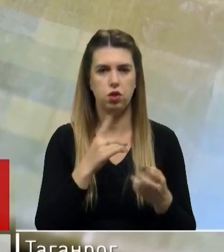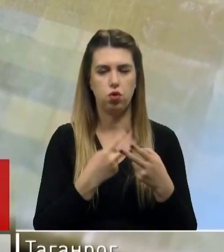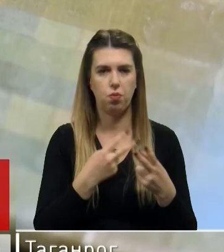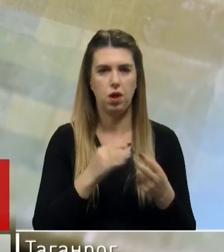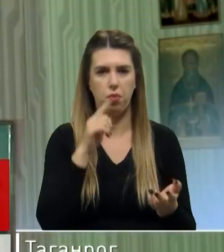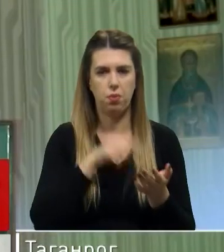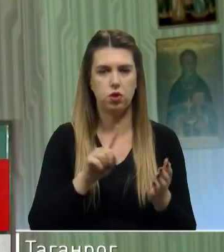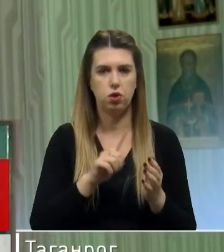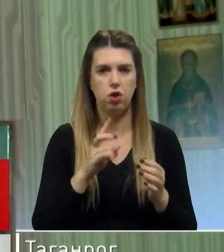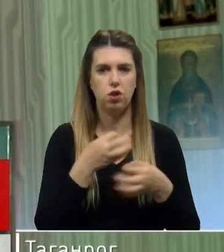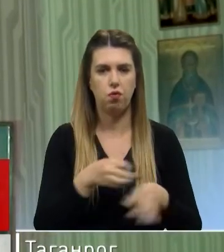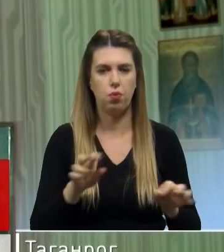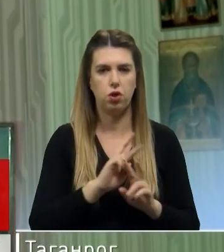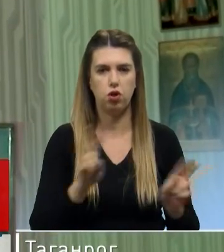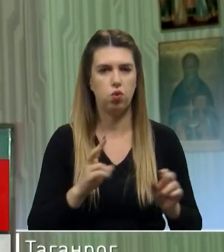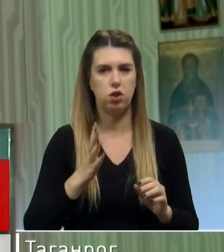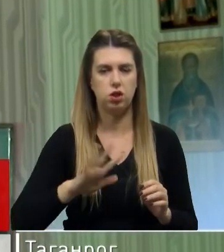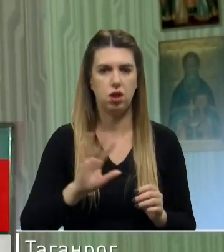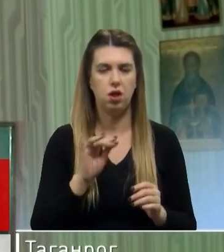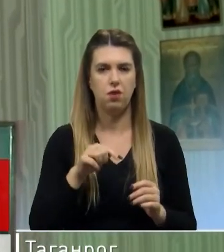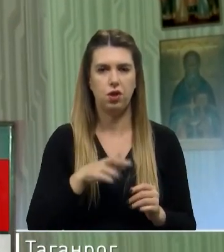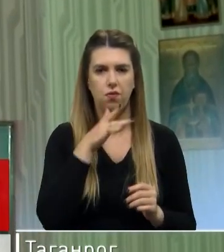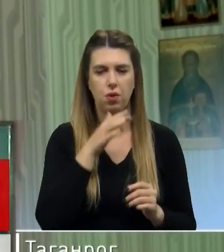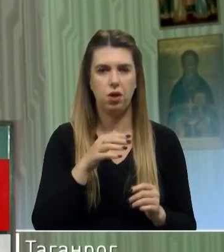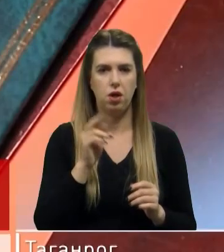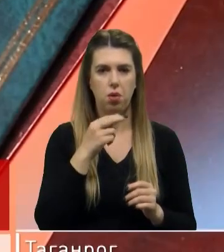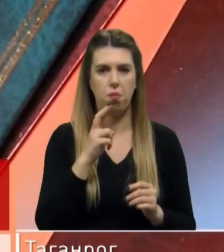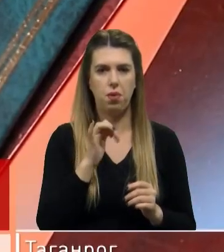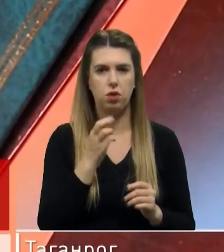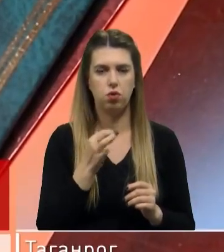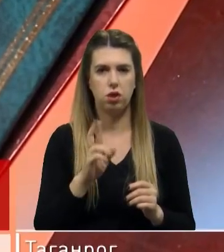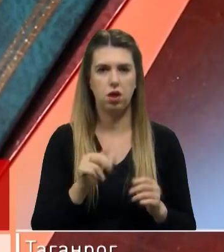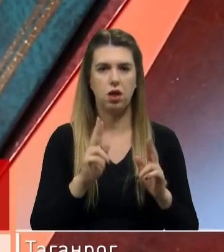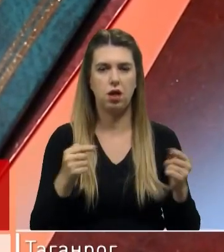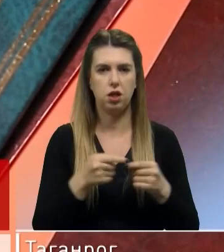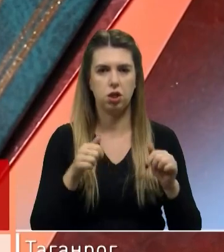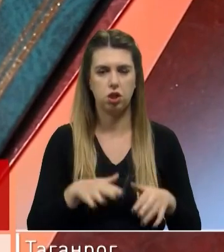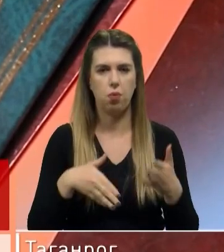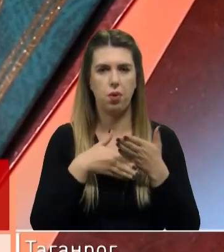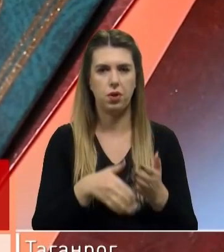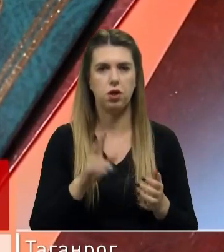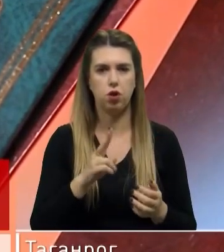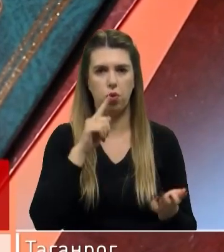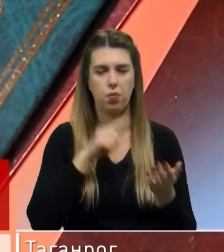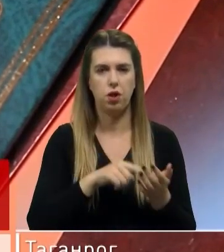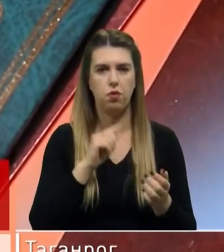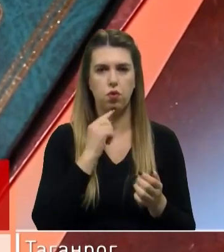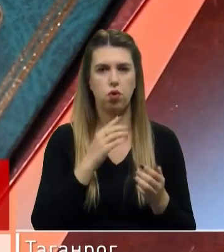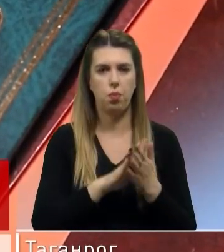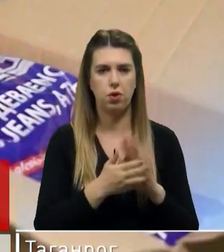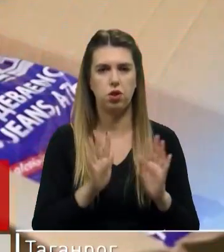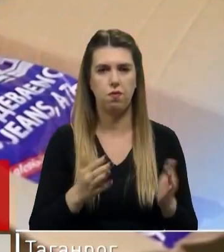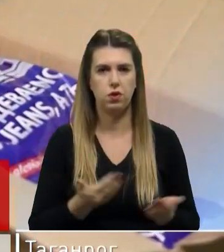и оказалось, что на свободе его никто не ждет. В это время батюшка Андрей Нацаганов как раз решил помогать тем, кто попал в трудную